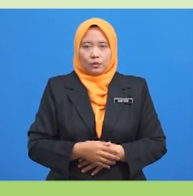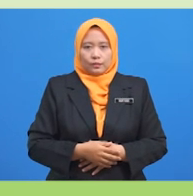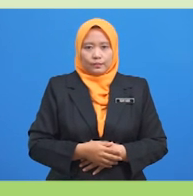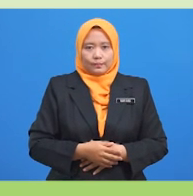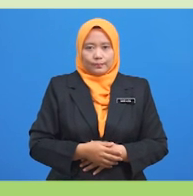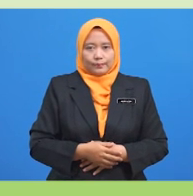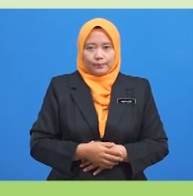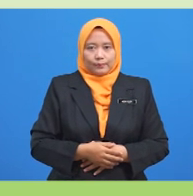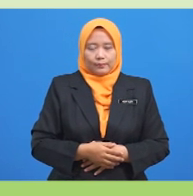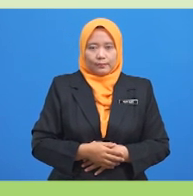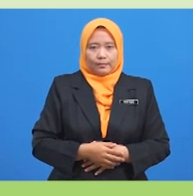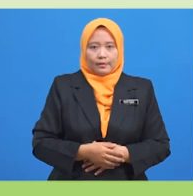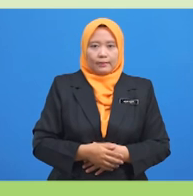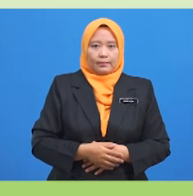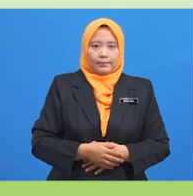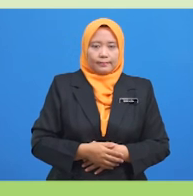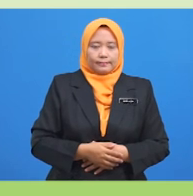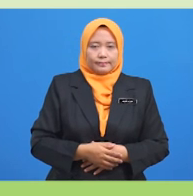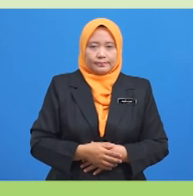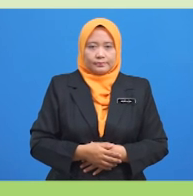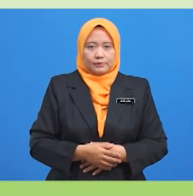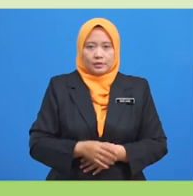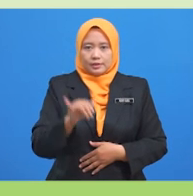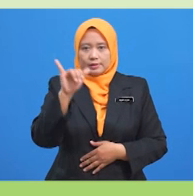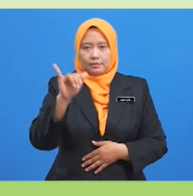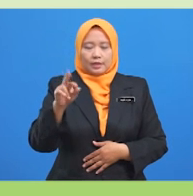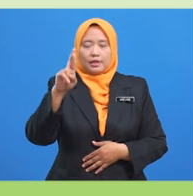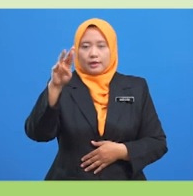pertama, iaitu RM10.